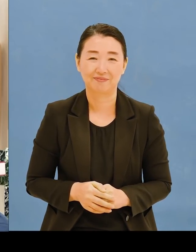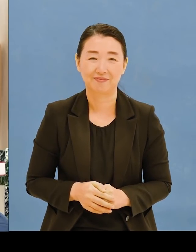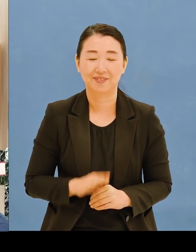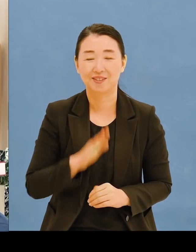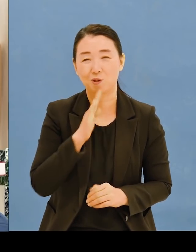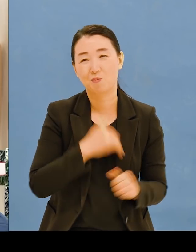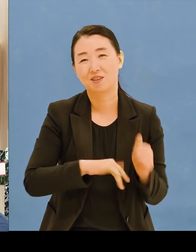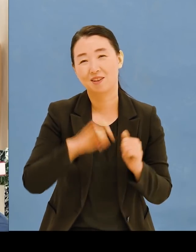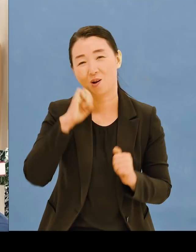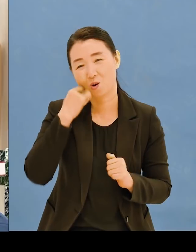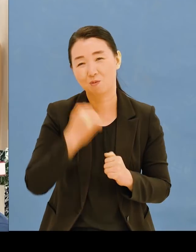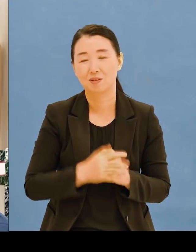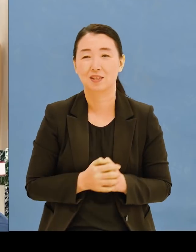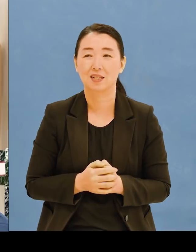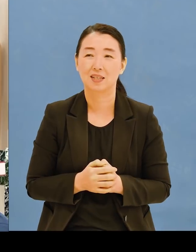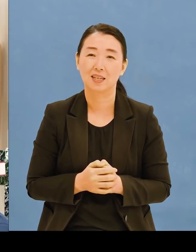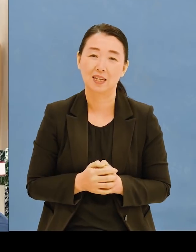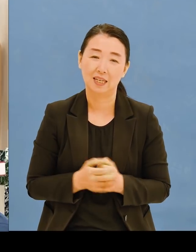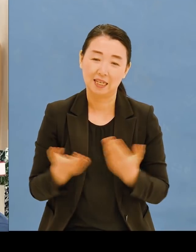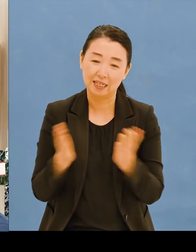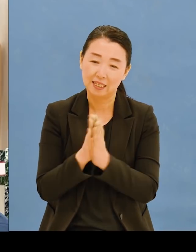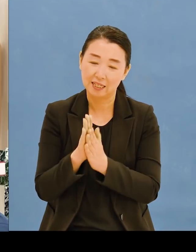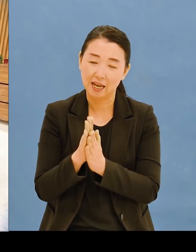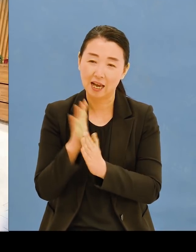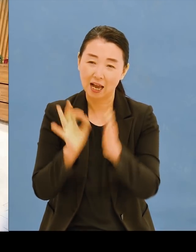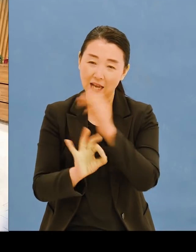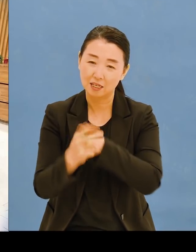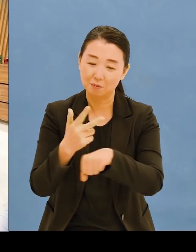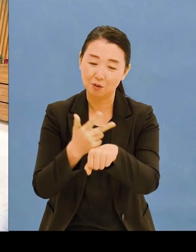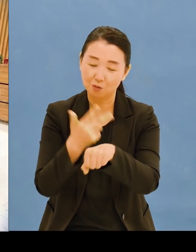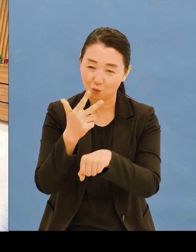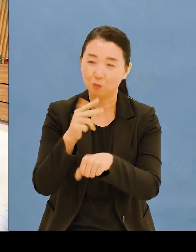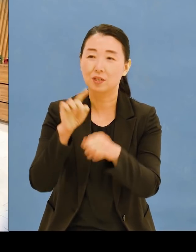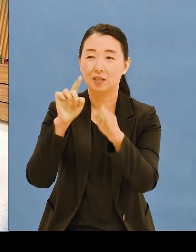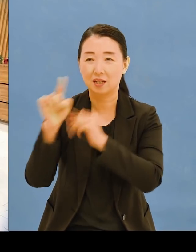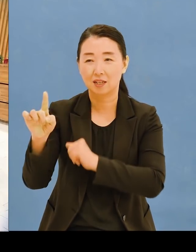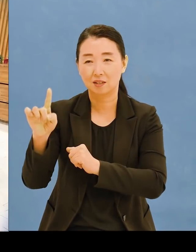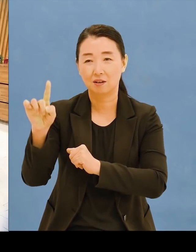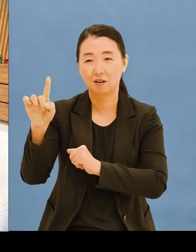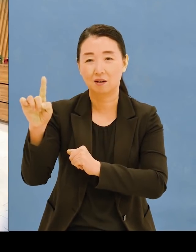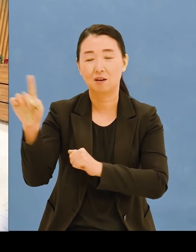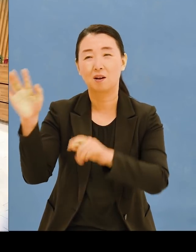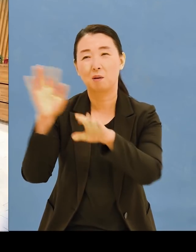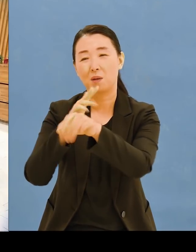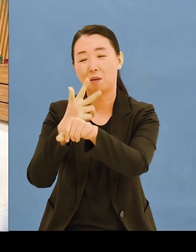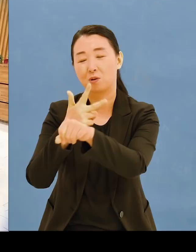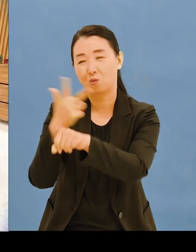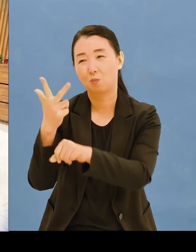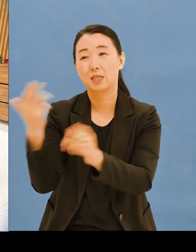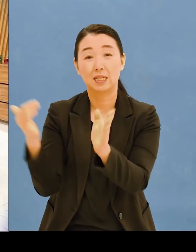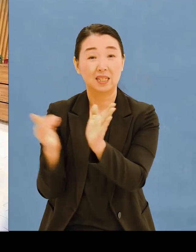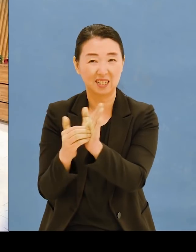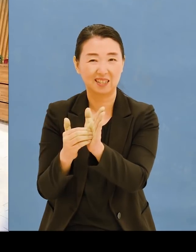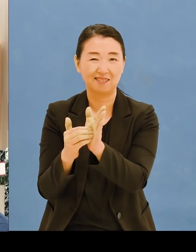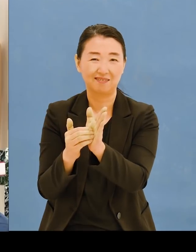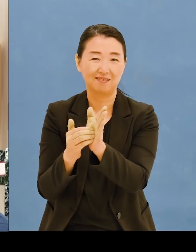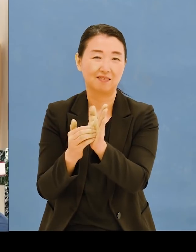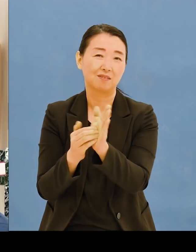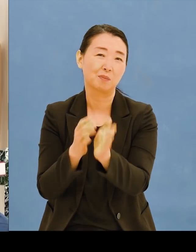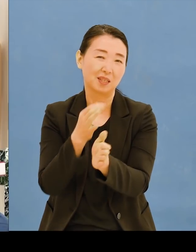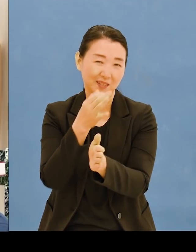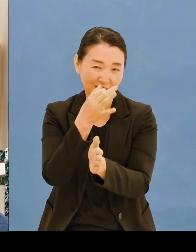많이 어렵습니다. 풀로 일할 때는 아침 7시에 가서 저녁 8시에 이제 올 때도 있었고